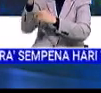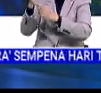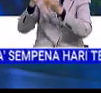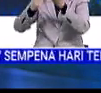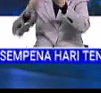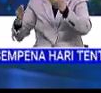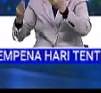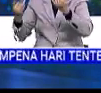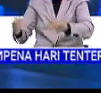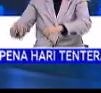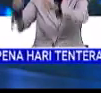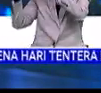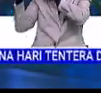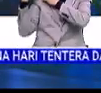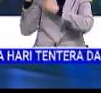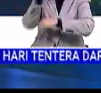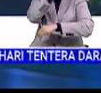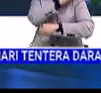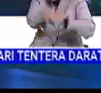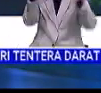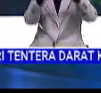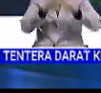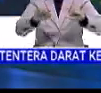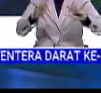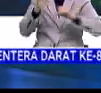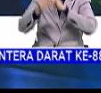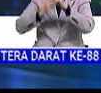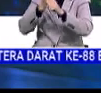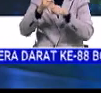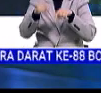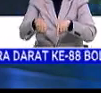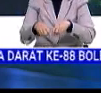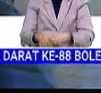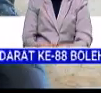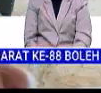Brunei memegang tanggungjawab pengerusi ASEAN tahun ini.